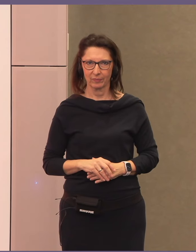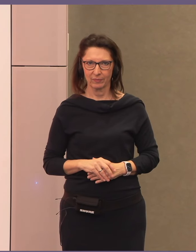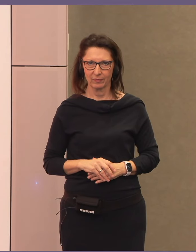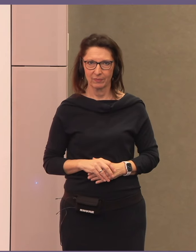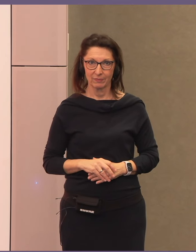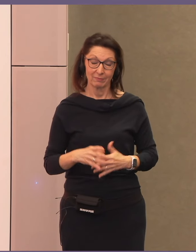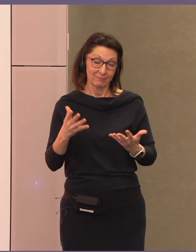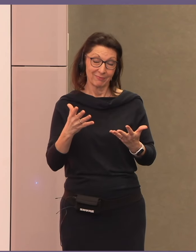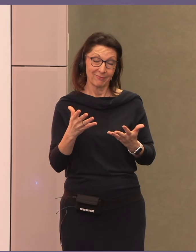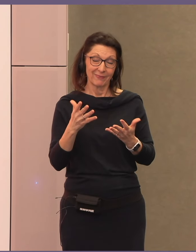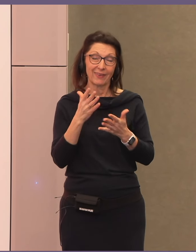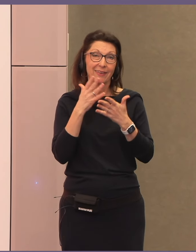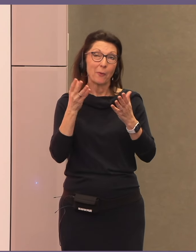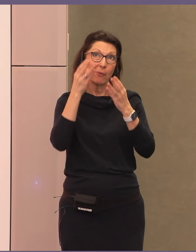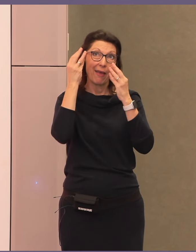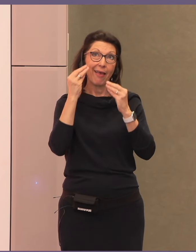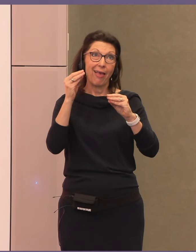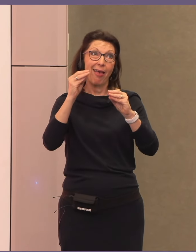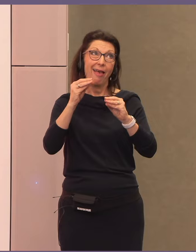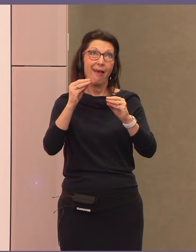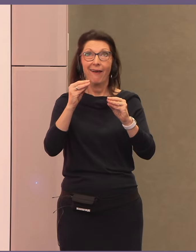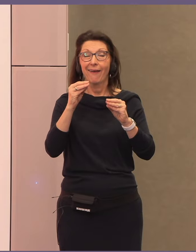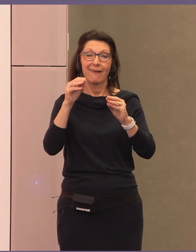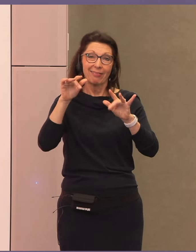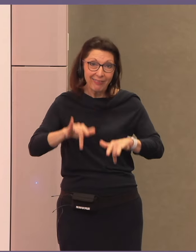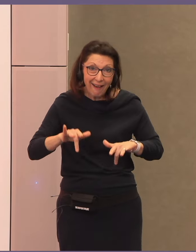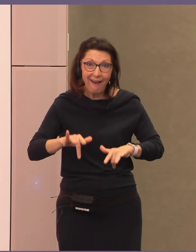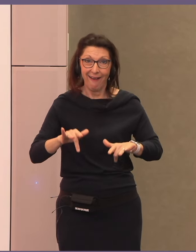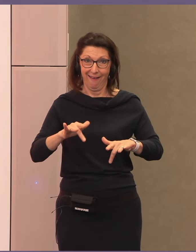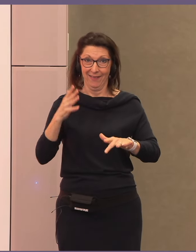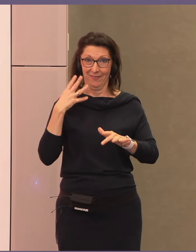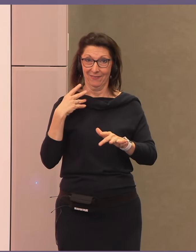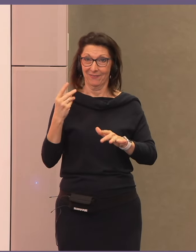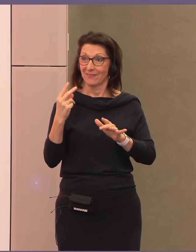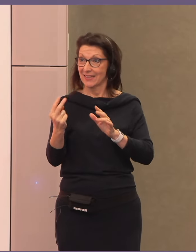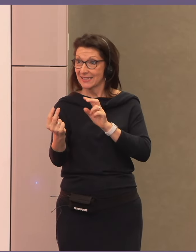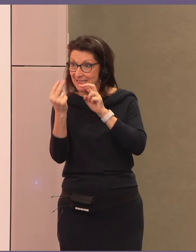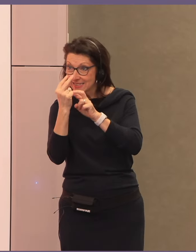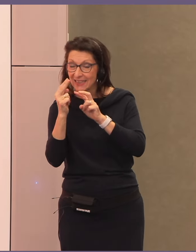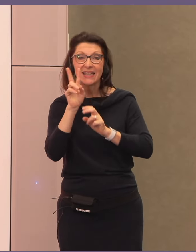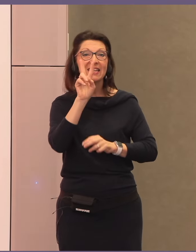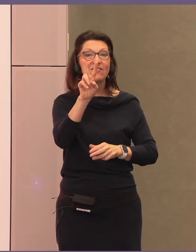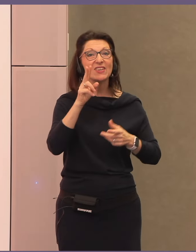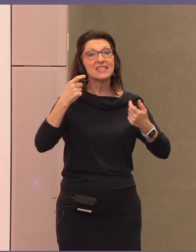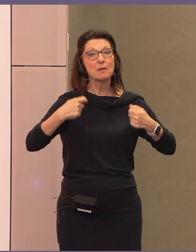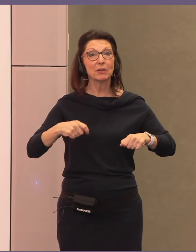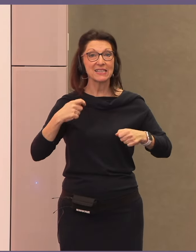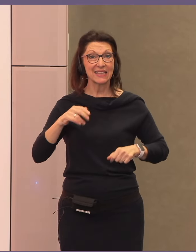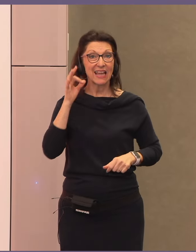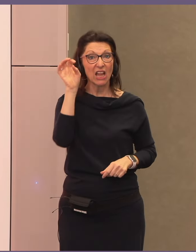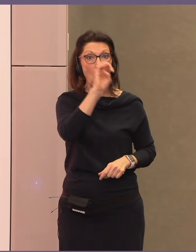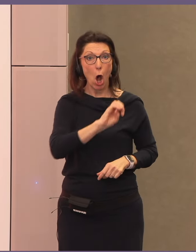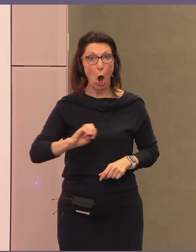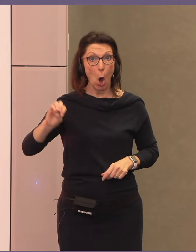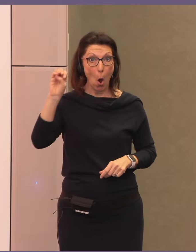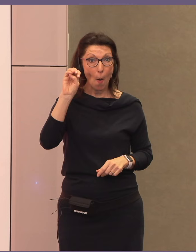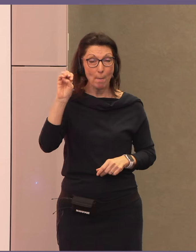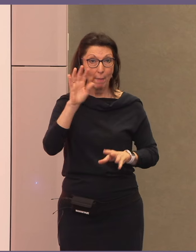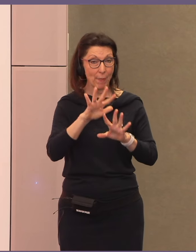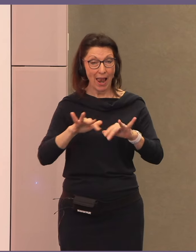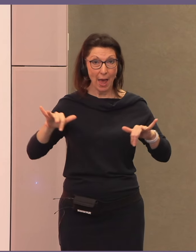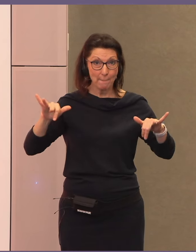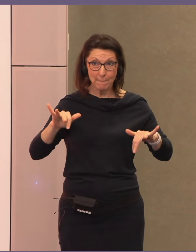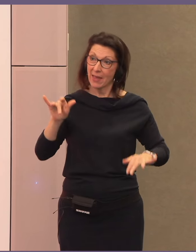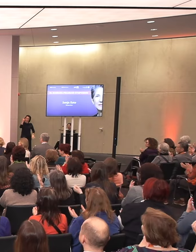Es ist Ihnen meine Ehre, wenn Sie hier sind und eine Freude, zu sehen. Die Vizepräsidentin des Europäischen Parlaments, Evelin Regner. Schön, dass du da